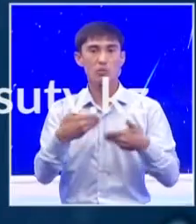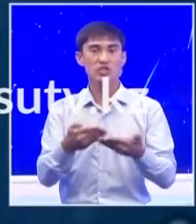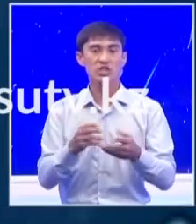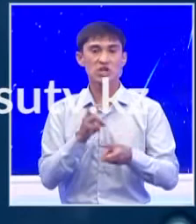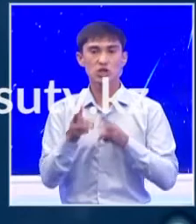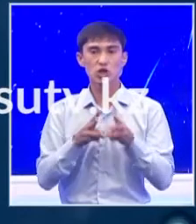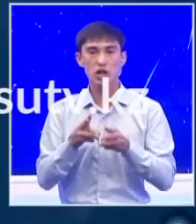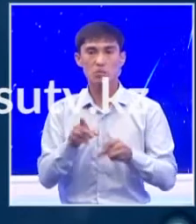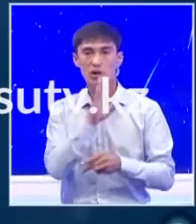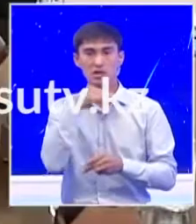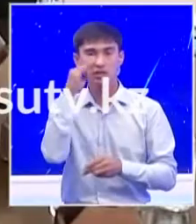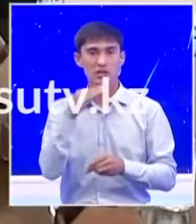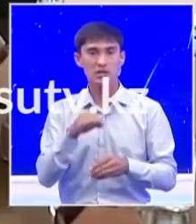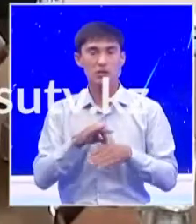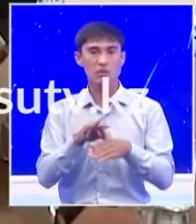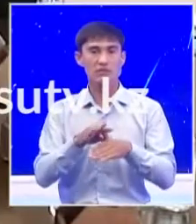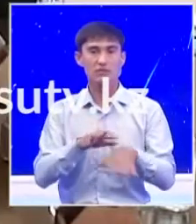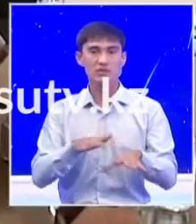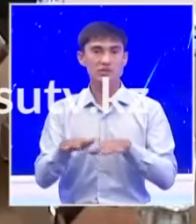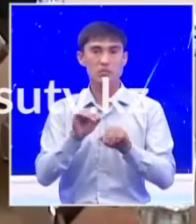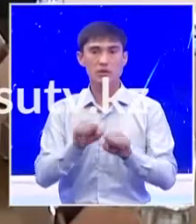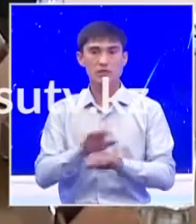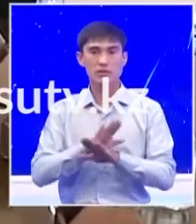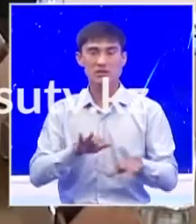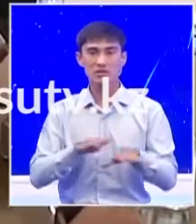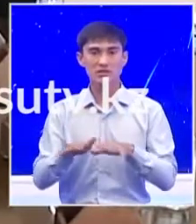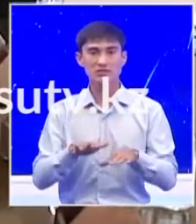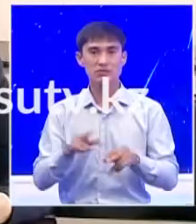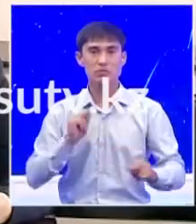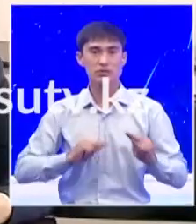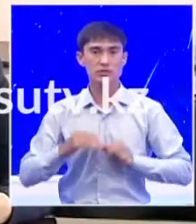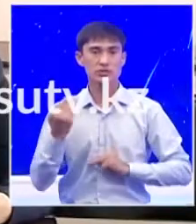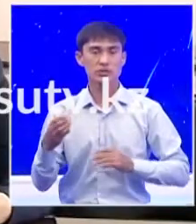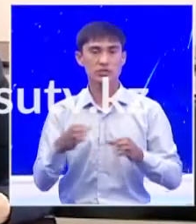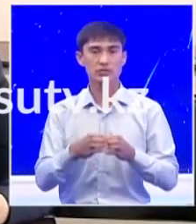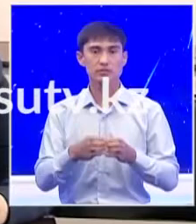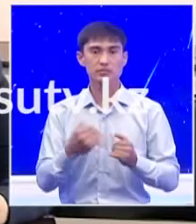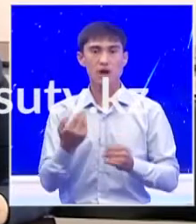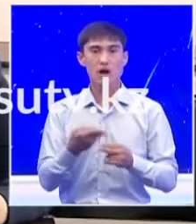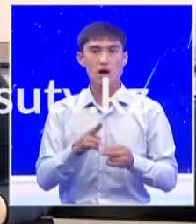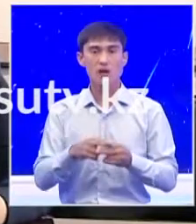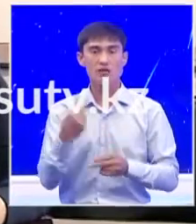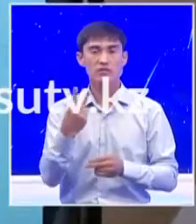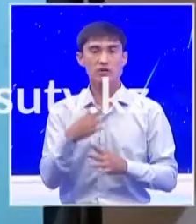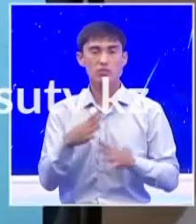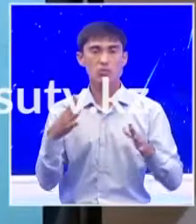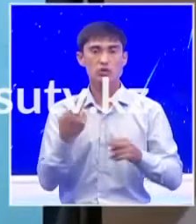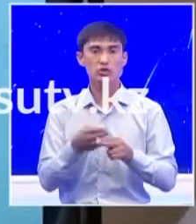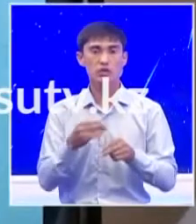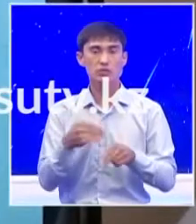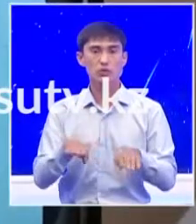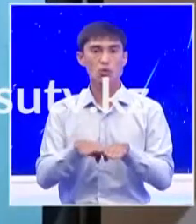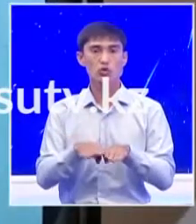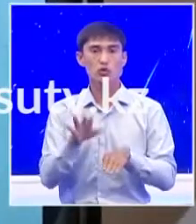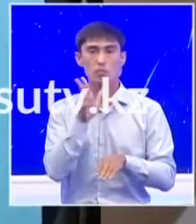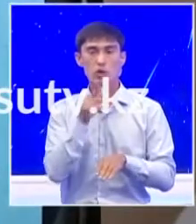жалоб родителей на неправомерные действия и поборы со стороны педагогических состава. А это в 2 раза больше, чем за такой же